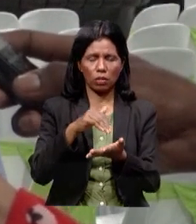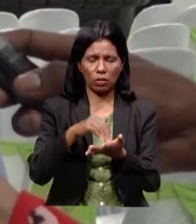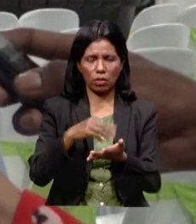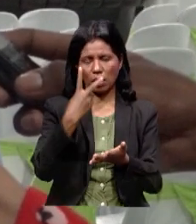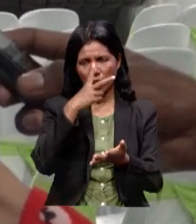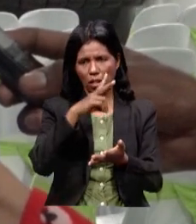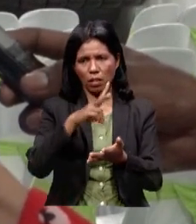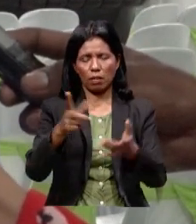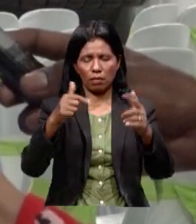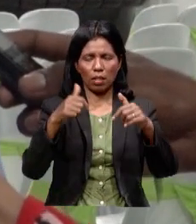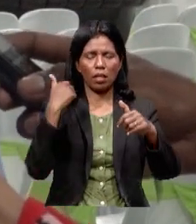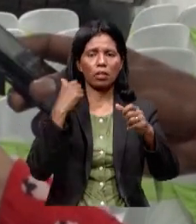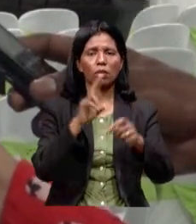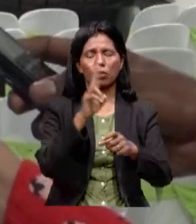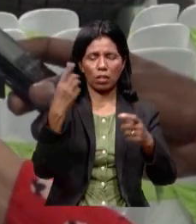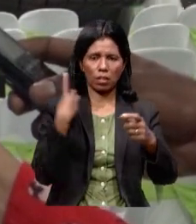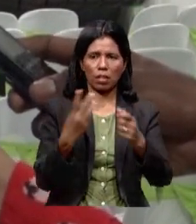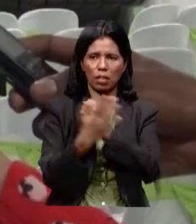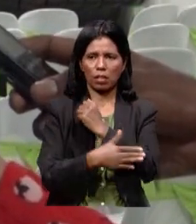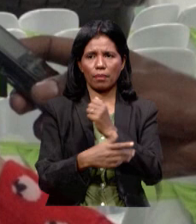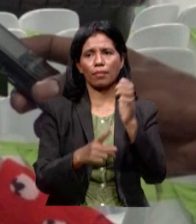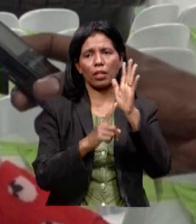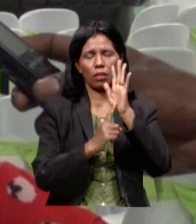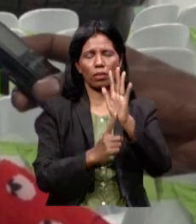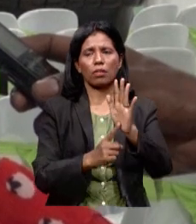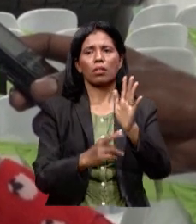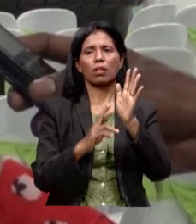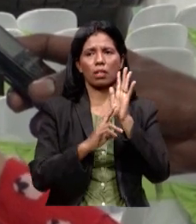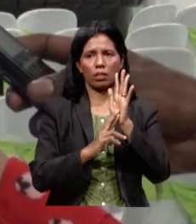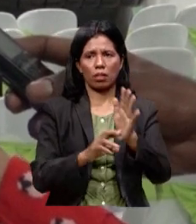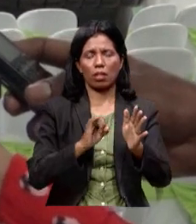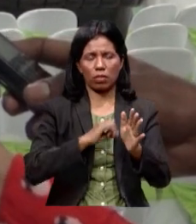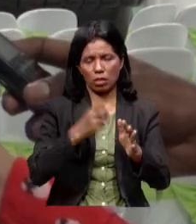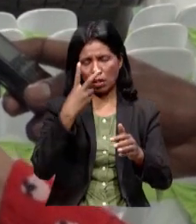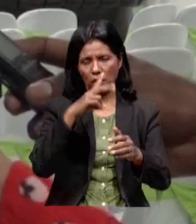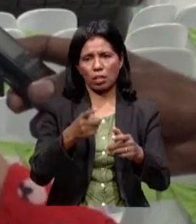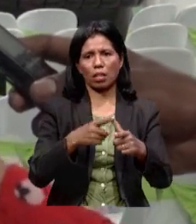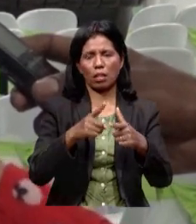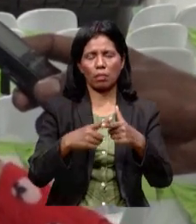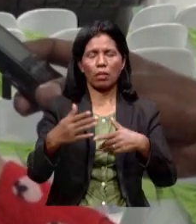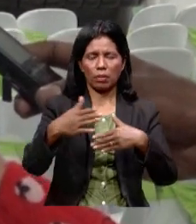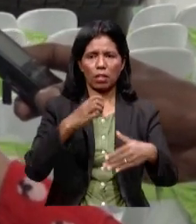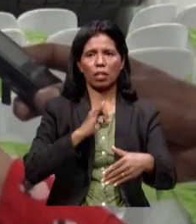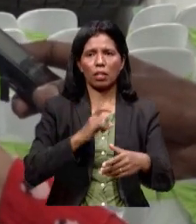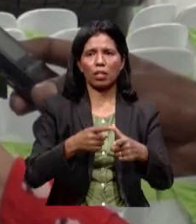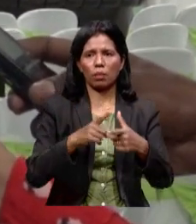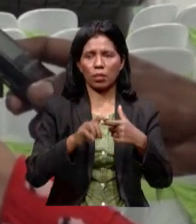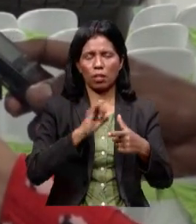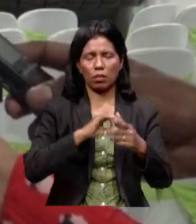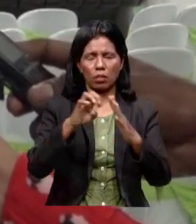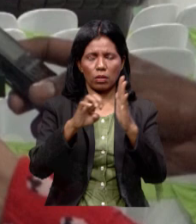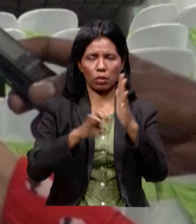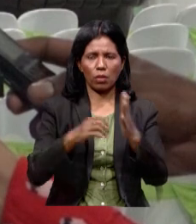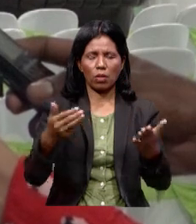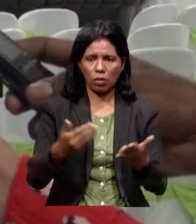mat mai halo vali aplikasi itu nih rai tambah isi hato na phone na relatori mah halo nih halo sehari ya tiap barang sehari terus mah on struktur form buat nih